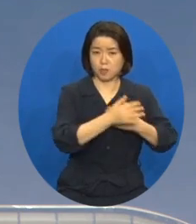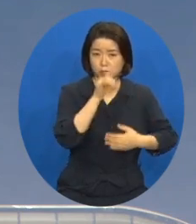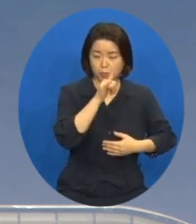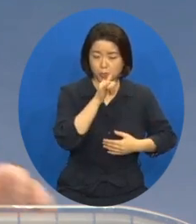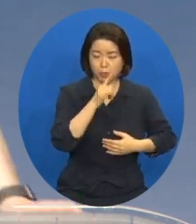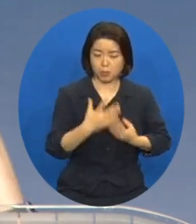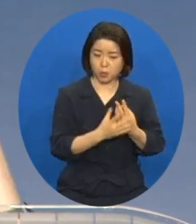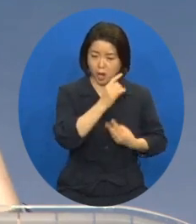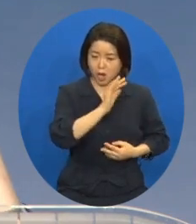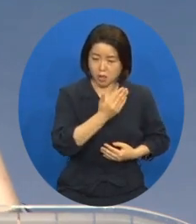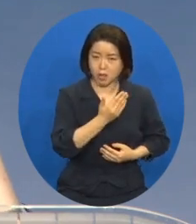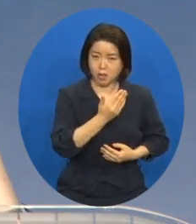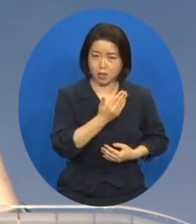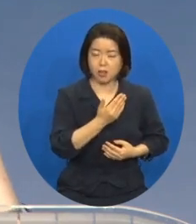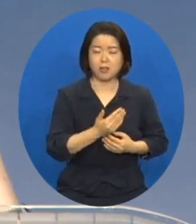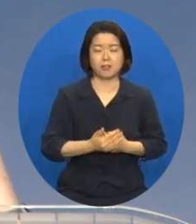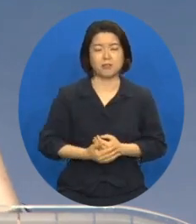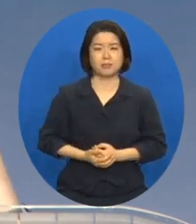하나가 되셨는데